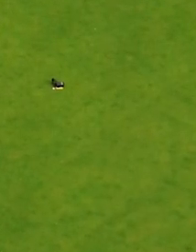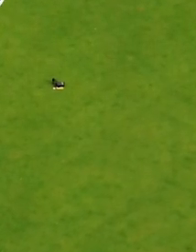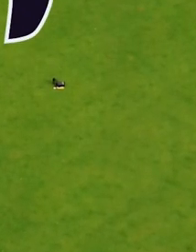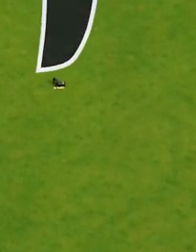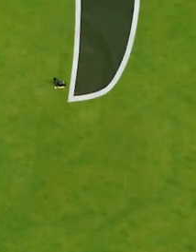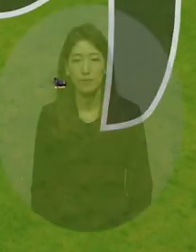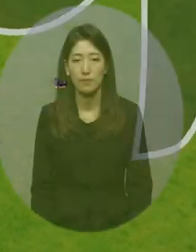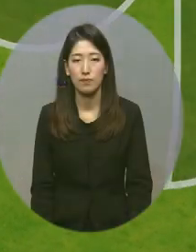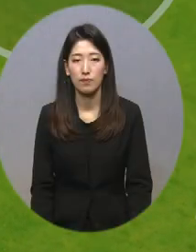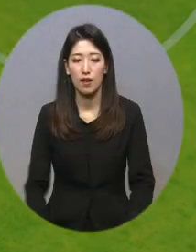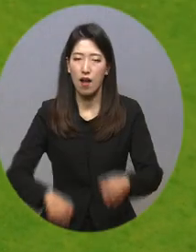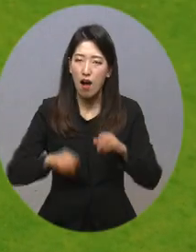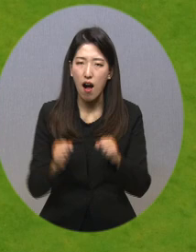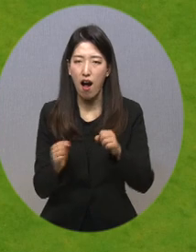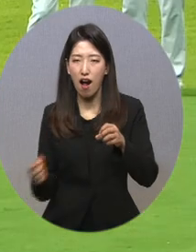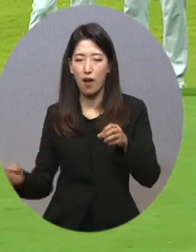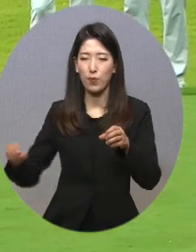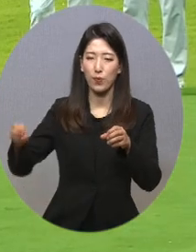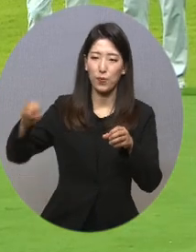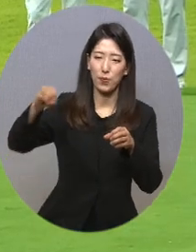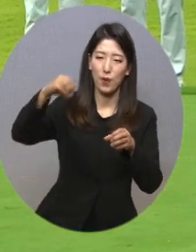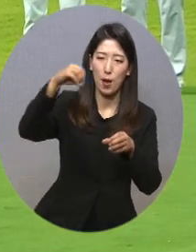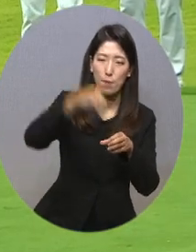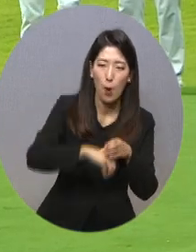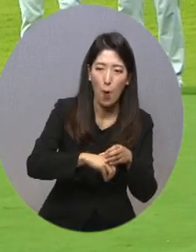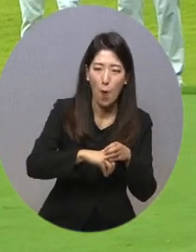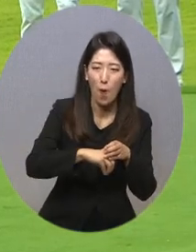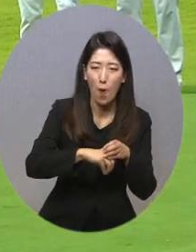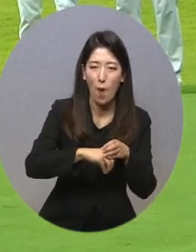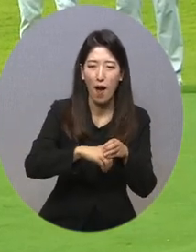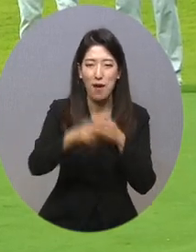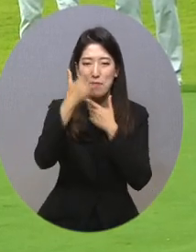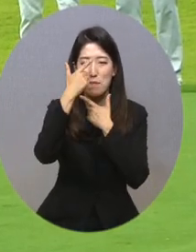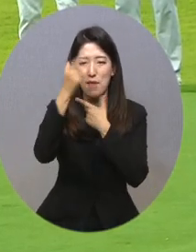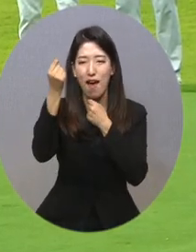야! 진짜 기가 막히다.